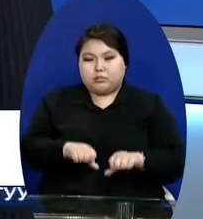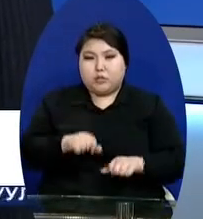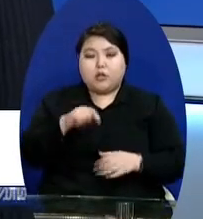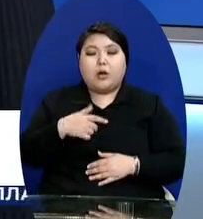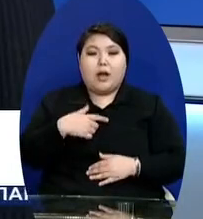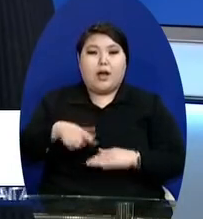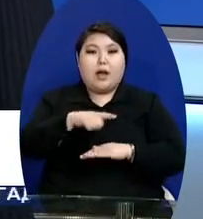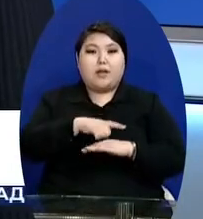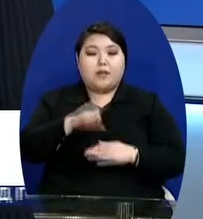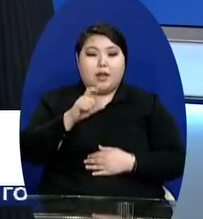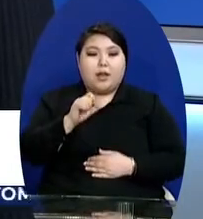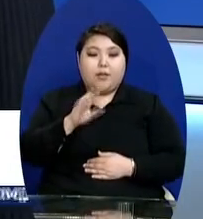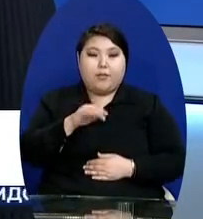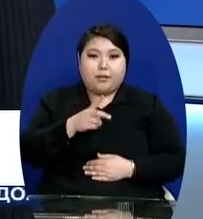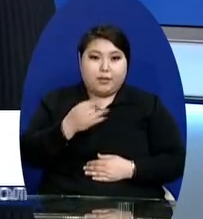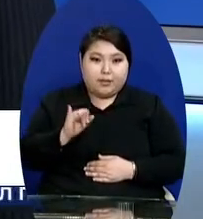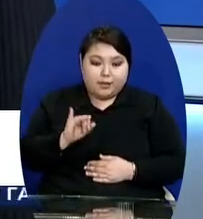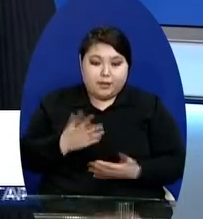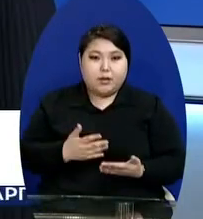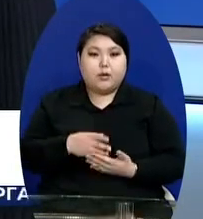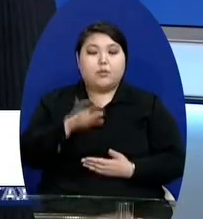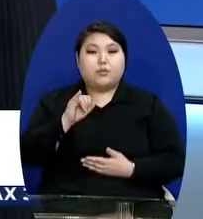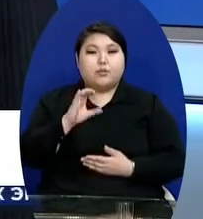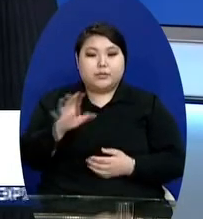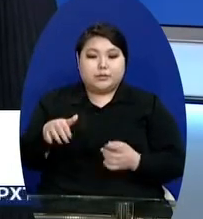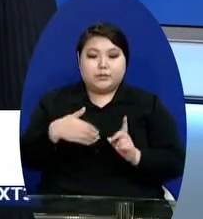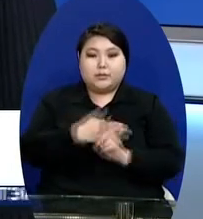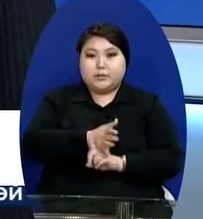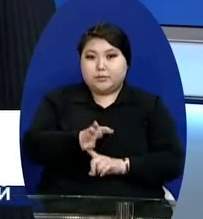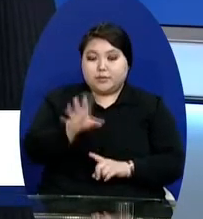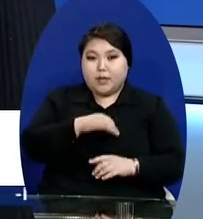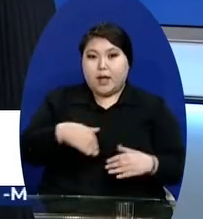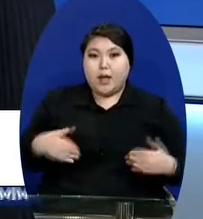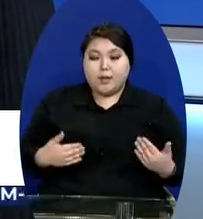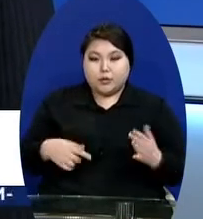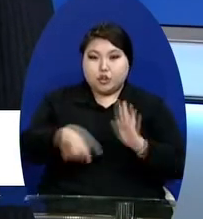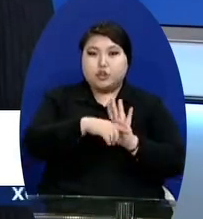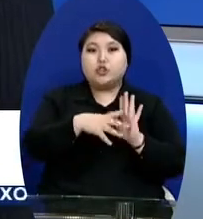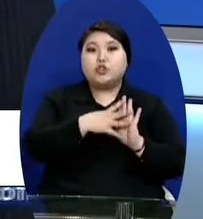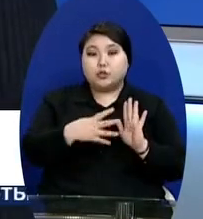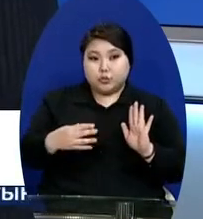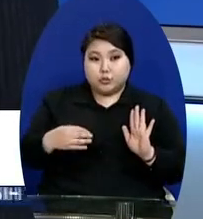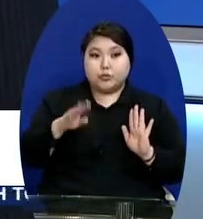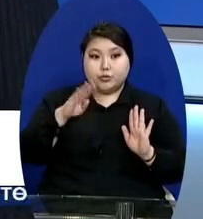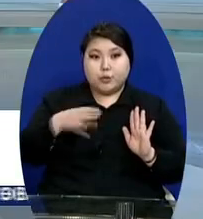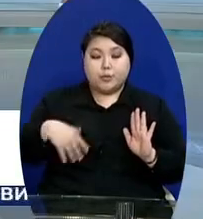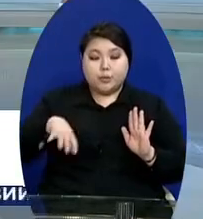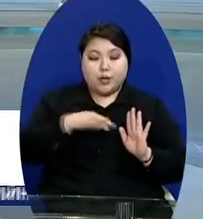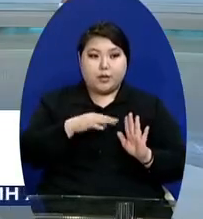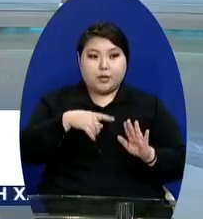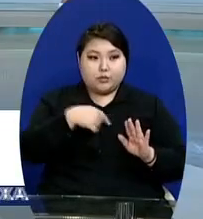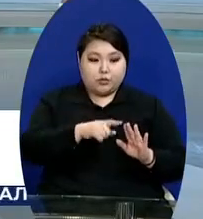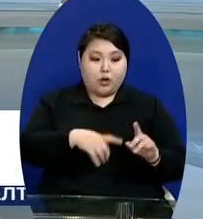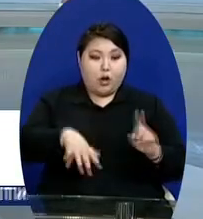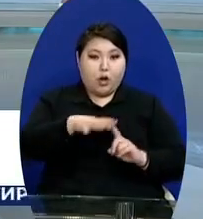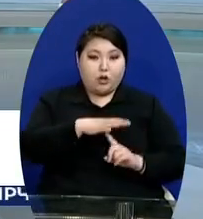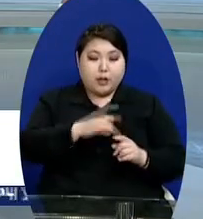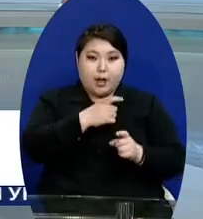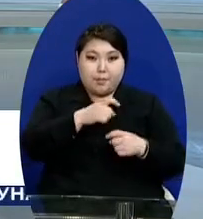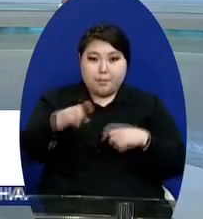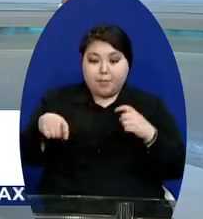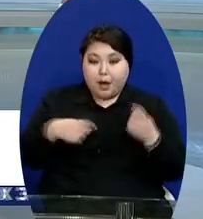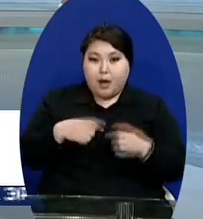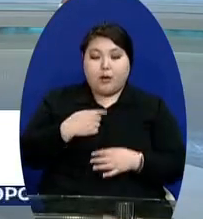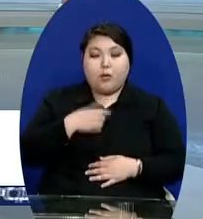одоо газрын одоо хөвлий болон усаар дамжин за тэдгээр одоо амьтдад сөрөнөл үзүүлж байна. За тиймээс бид тухайн одоо орчныг хамгаалах үг